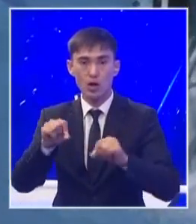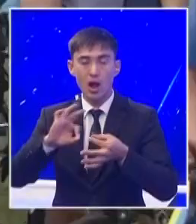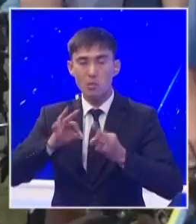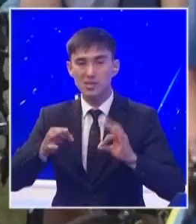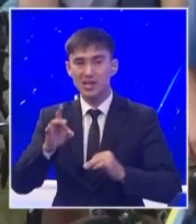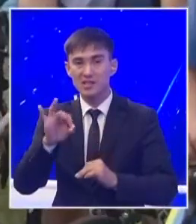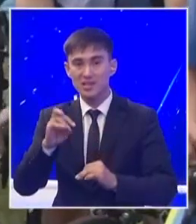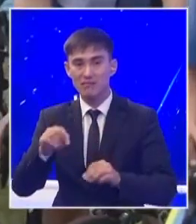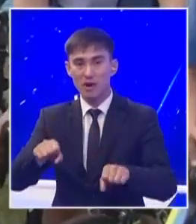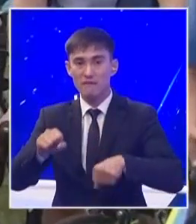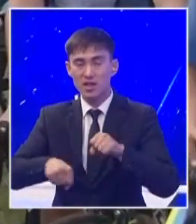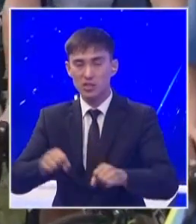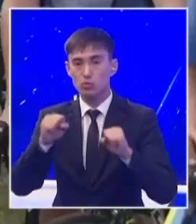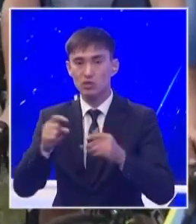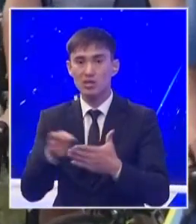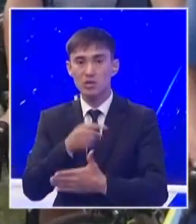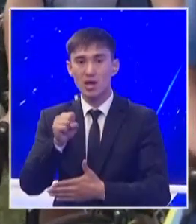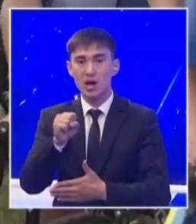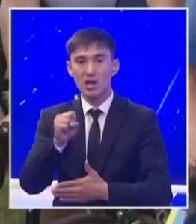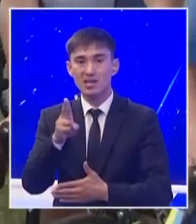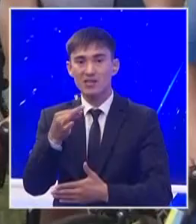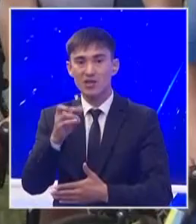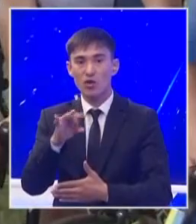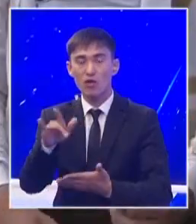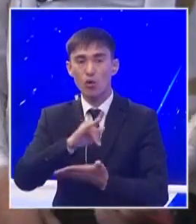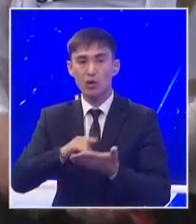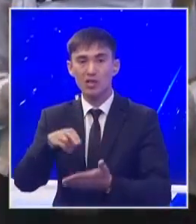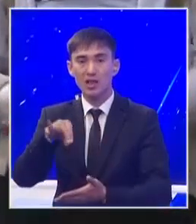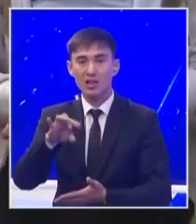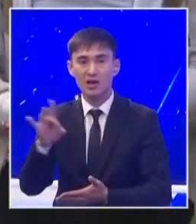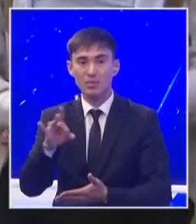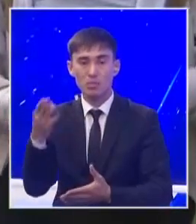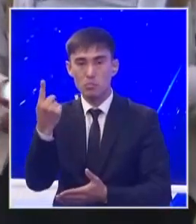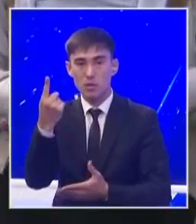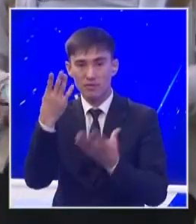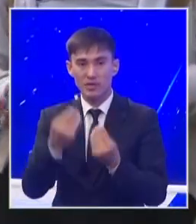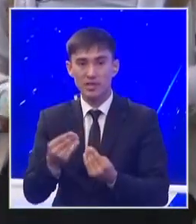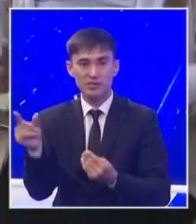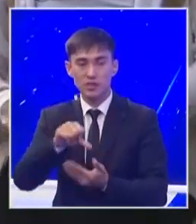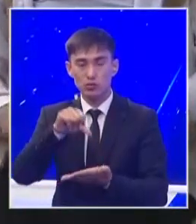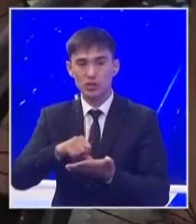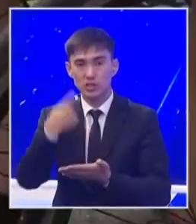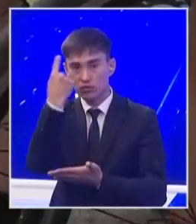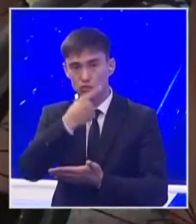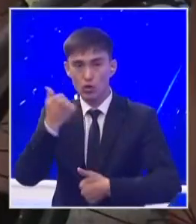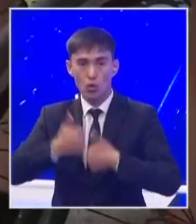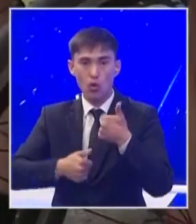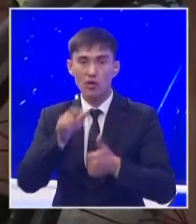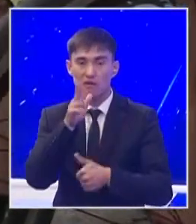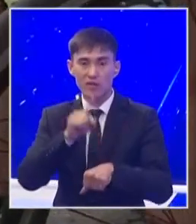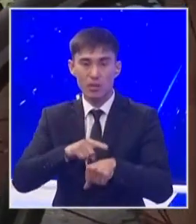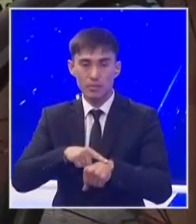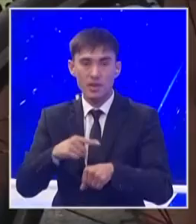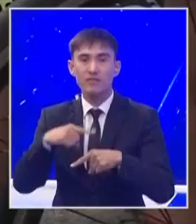Олимпийского резерва по велоспорту имени Андрея Кивилева города Талгар. В первый день все участники соревновались в индивидуальной гонке на время.